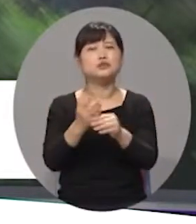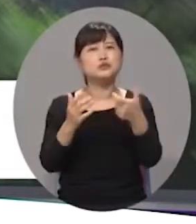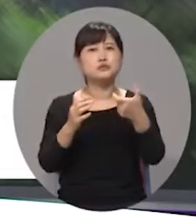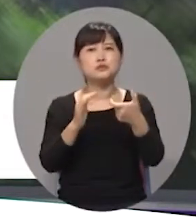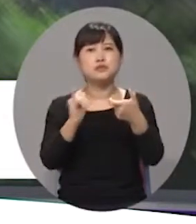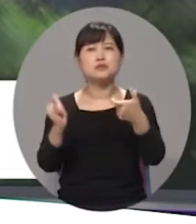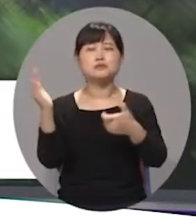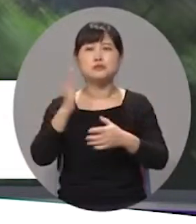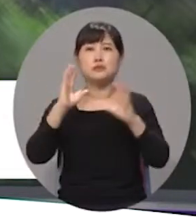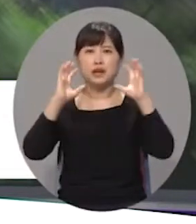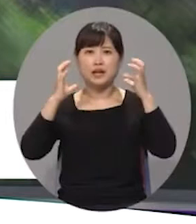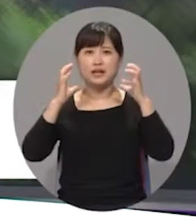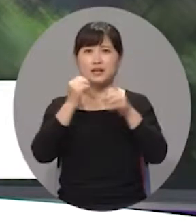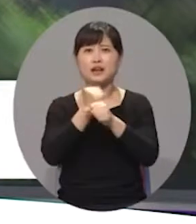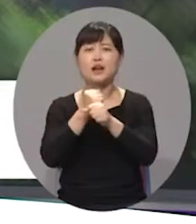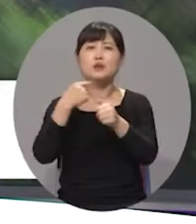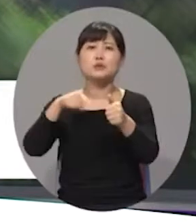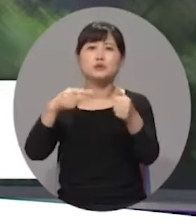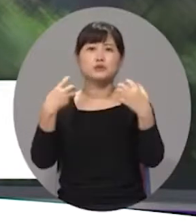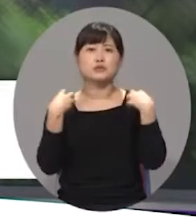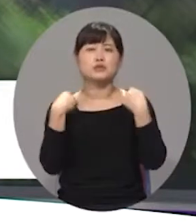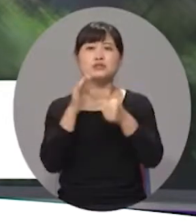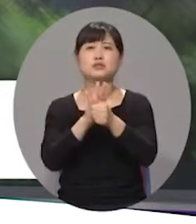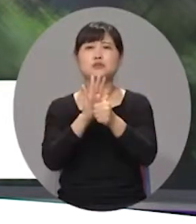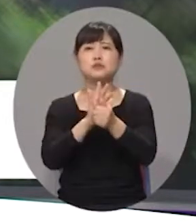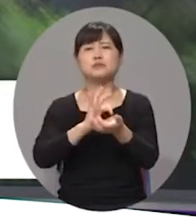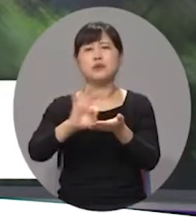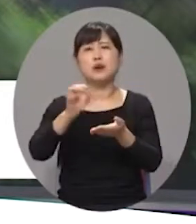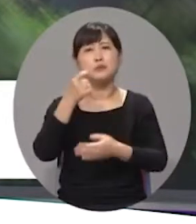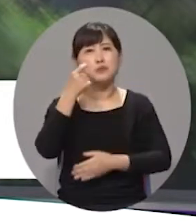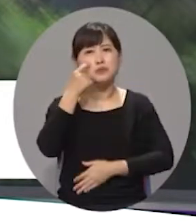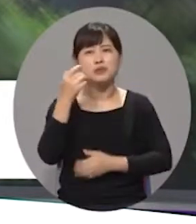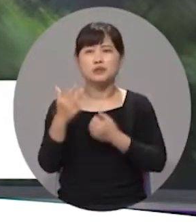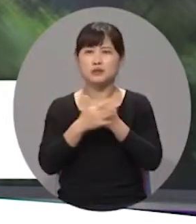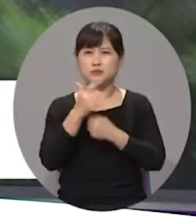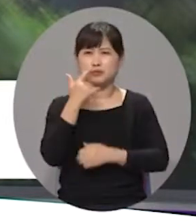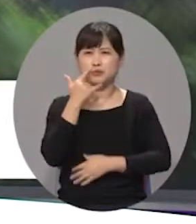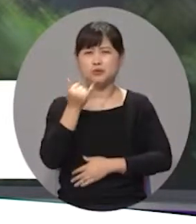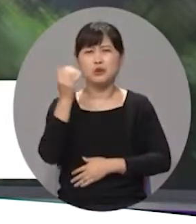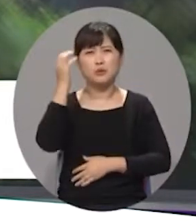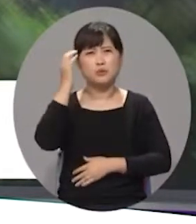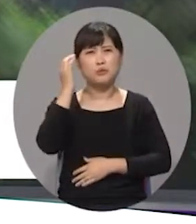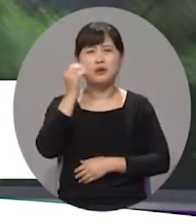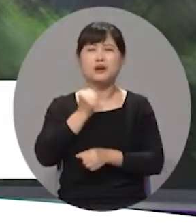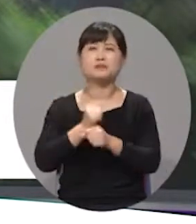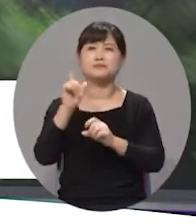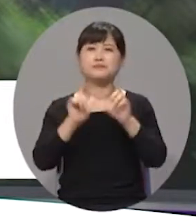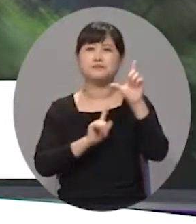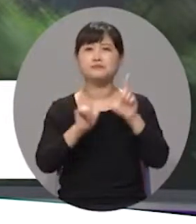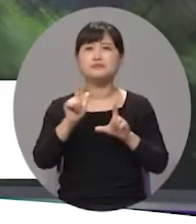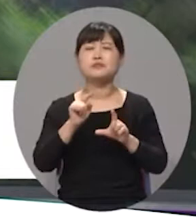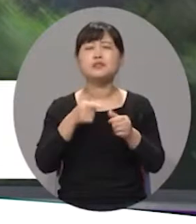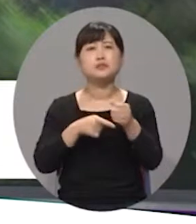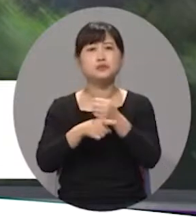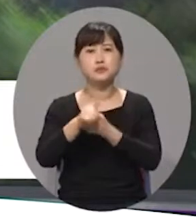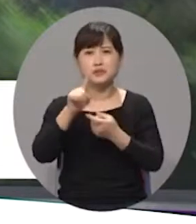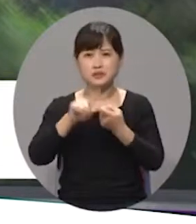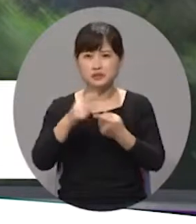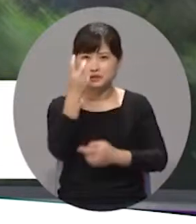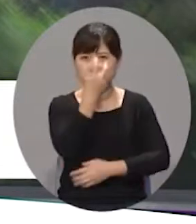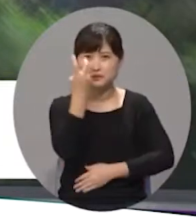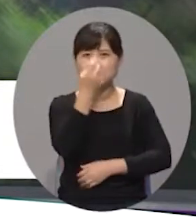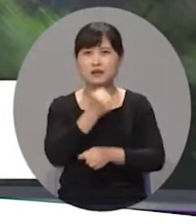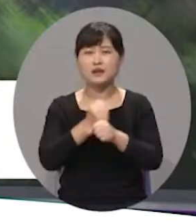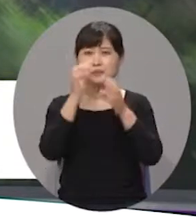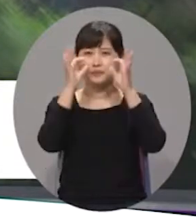명의 아동들이 교육청 지원금을 못 쓰게 돼 학부모들이 애를 태우고 있다고 합니다. 자, 저희가 그 이유를 살펴봤더니